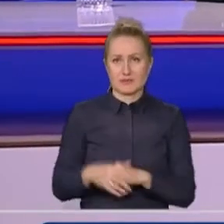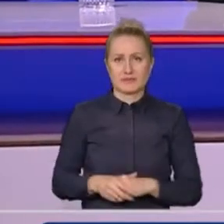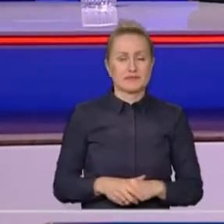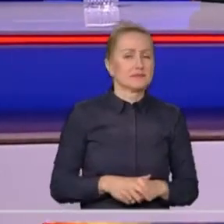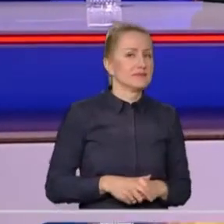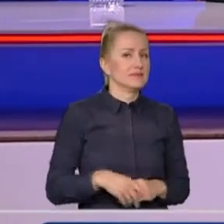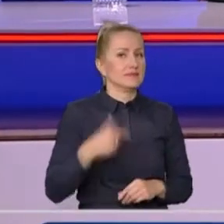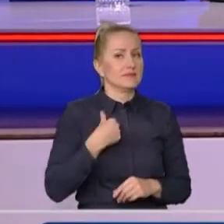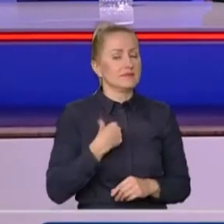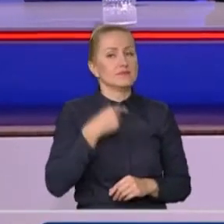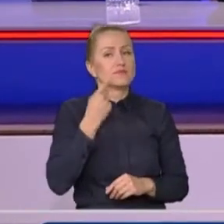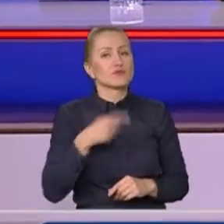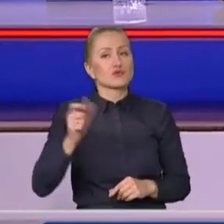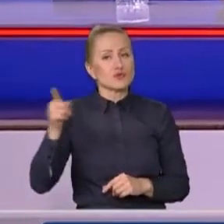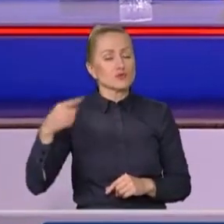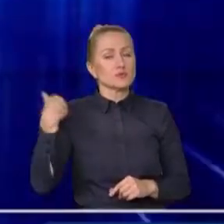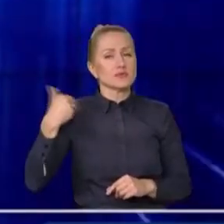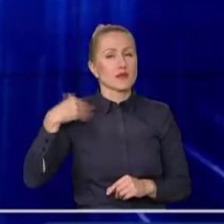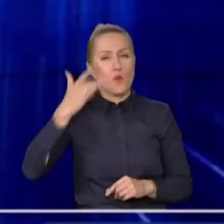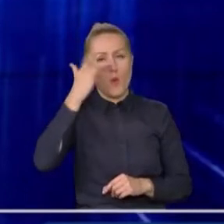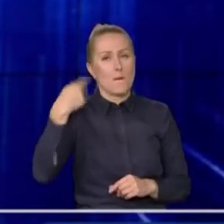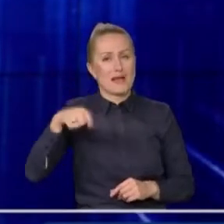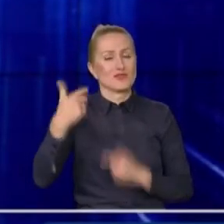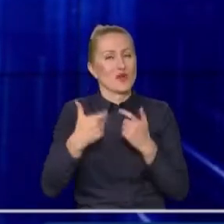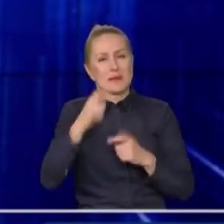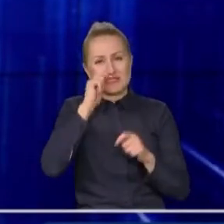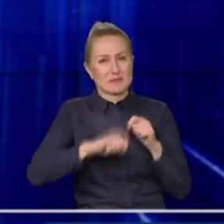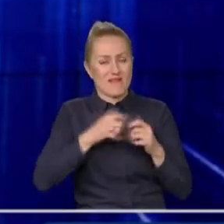może zacznę od tego testowania przez Łukaszenkę. Tak naprawdę